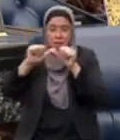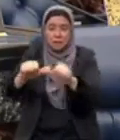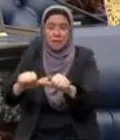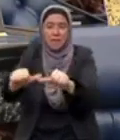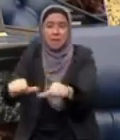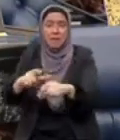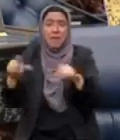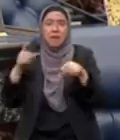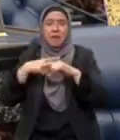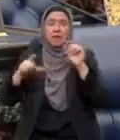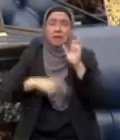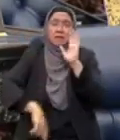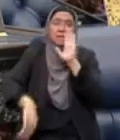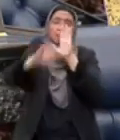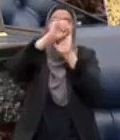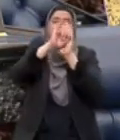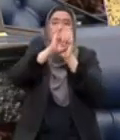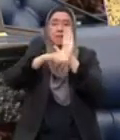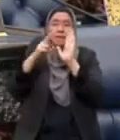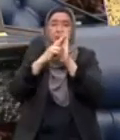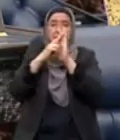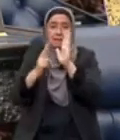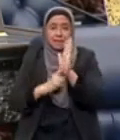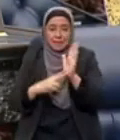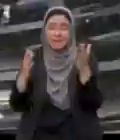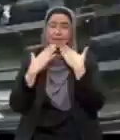kedaulatan undang-undang terima kasih